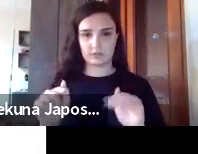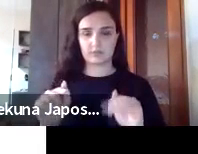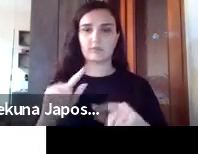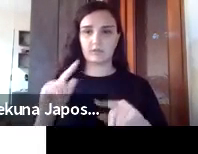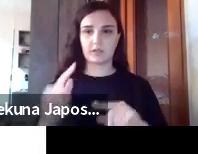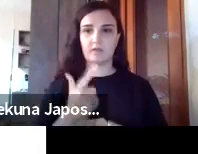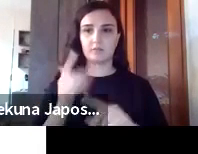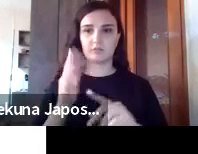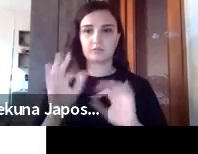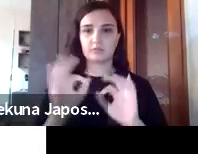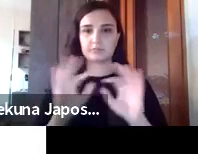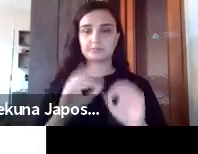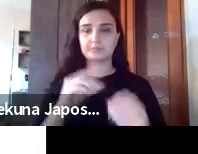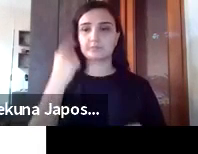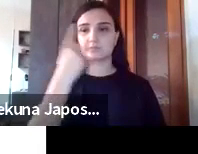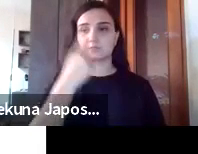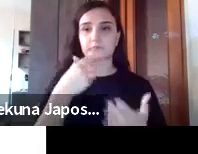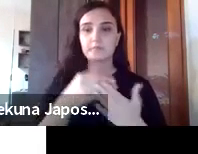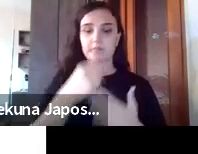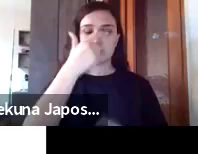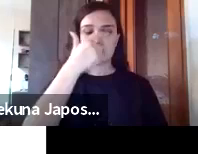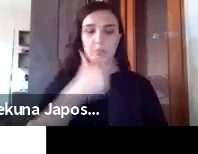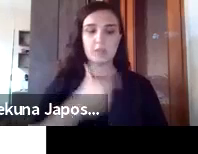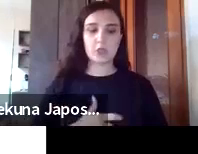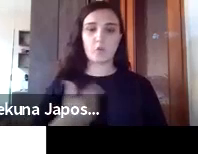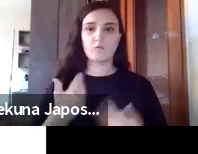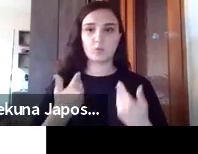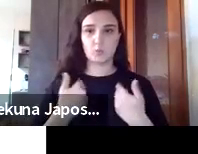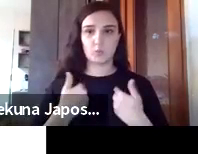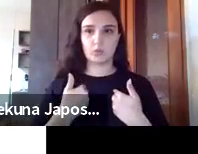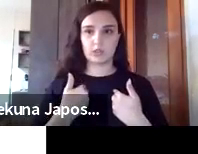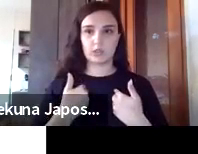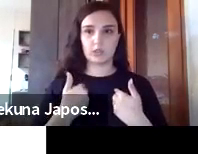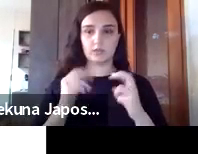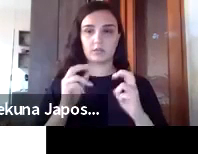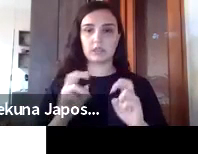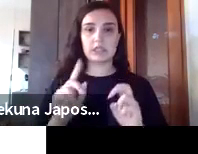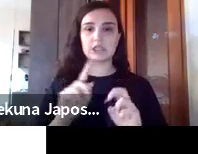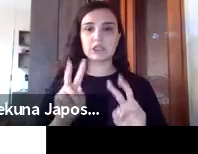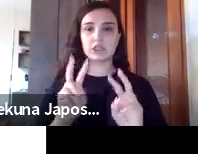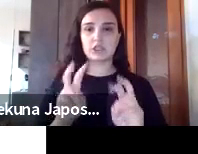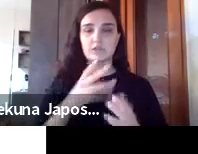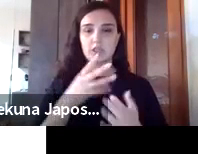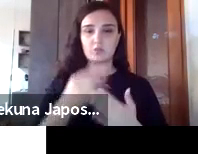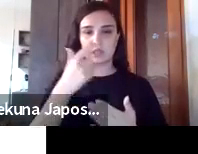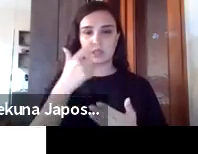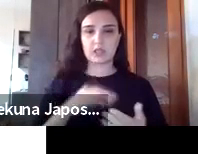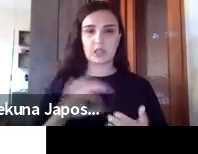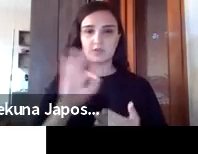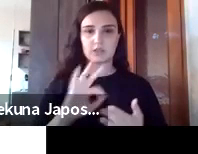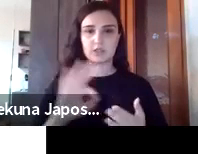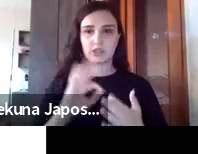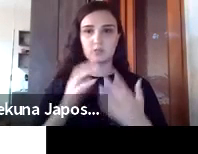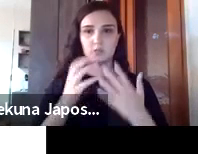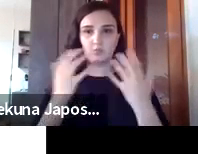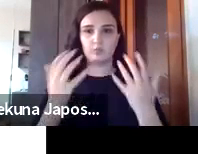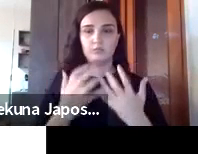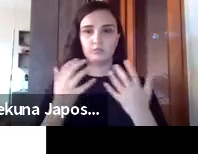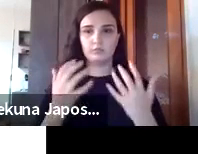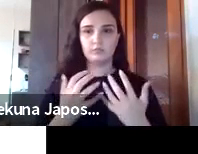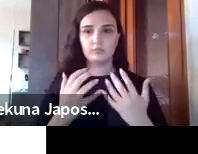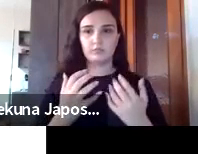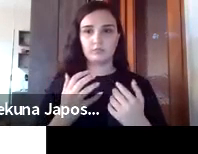განვიხილავ პიროვნულ მახასიათებლებს, ასე ვთქვათ, და რას ნიშნავს საკუთარ თავზე ზრუნვა. რა ნაწილზე და